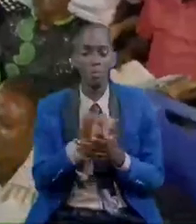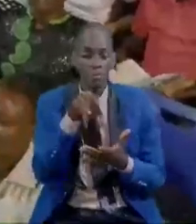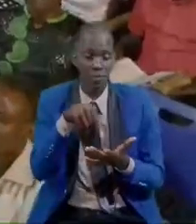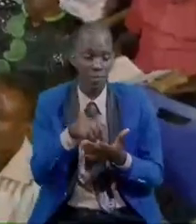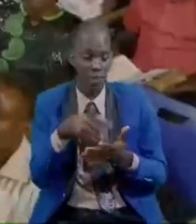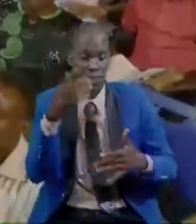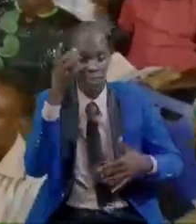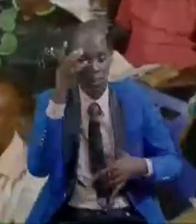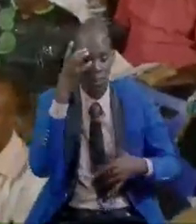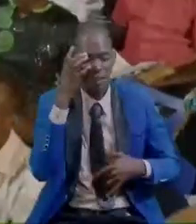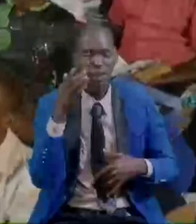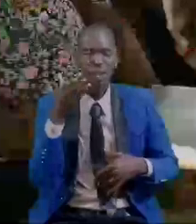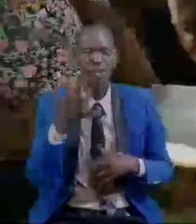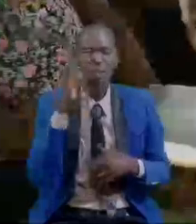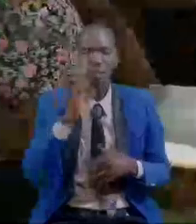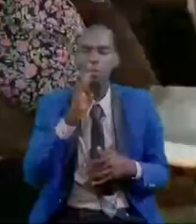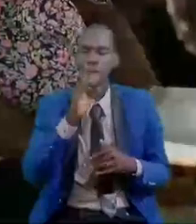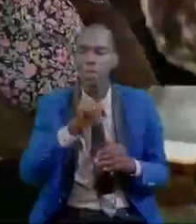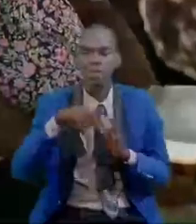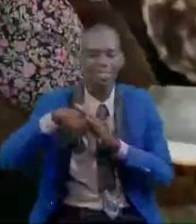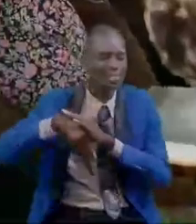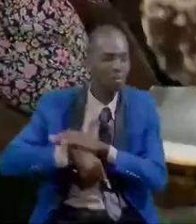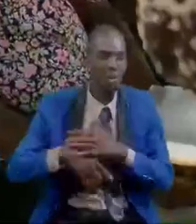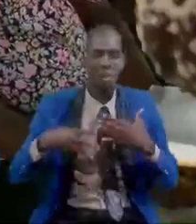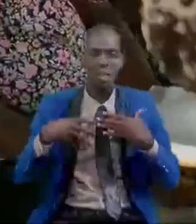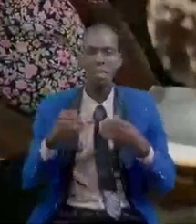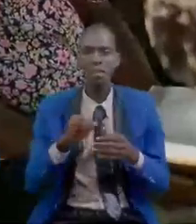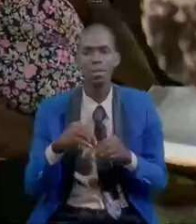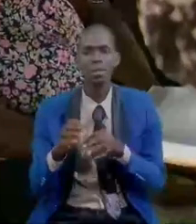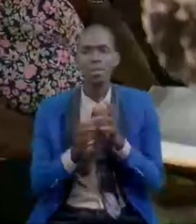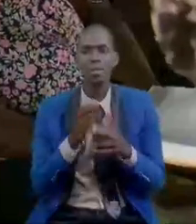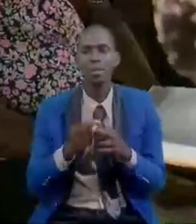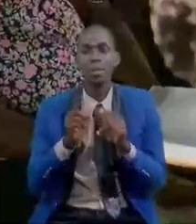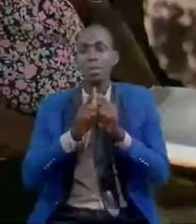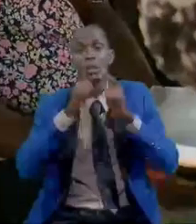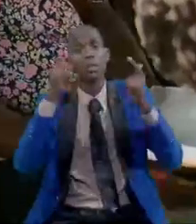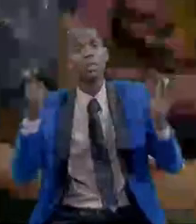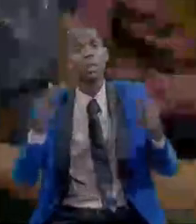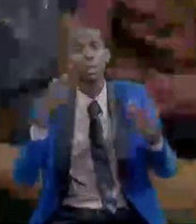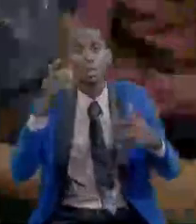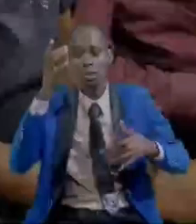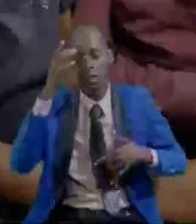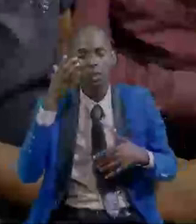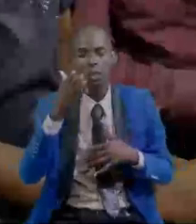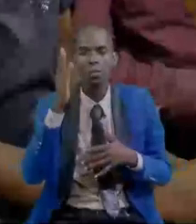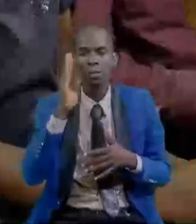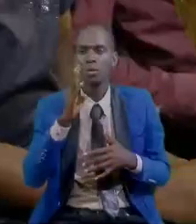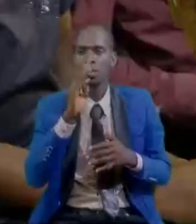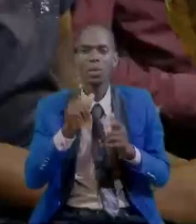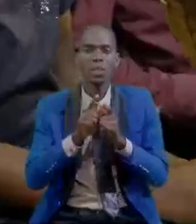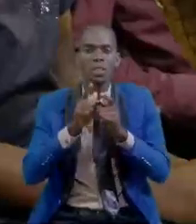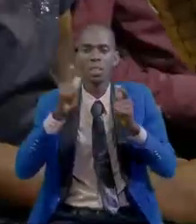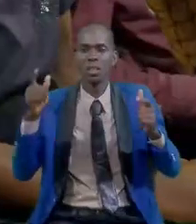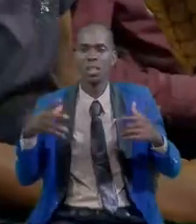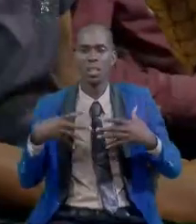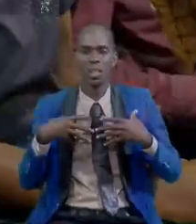Maladie profonde, il y aura une plus grande guérison. Grande maladie, il y aura une plus grande guérison.